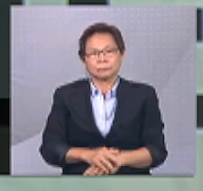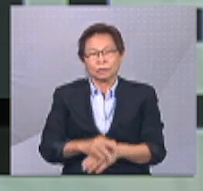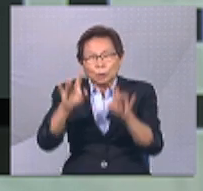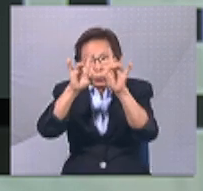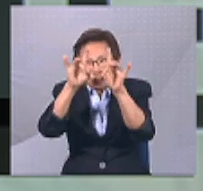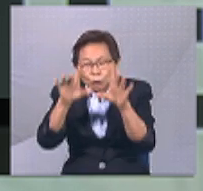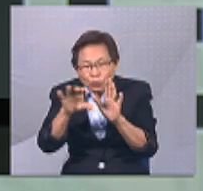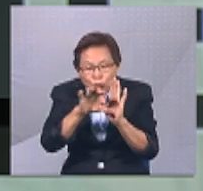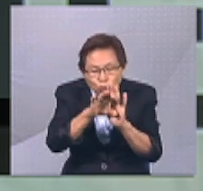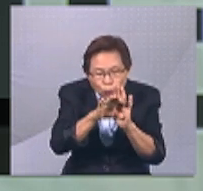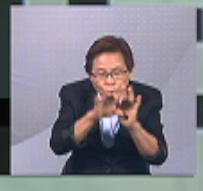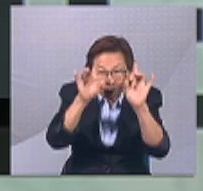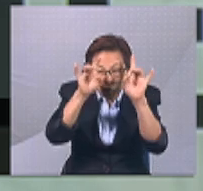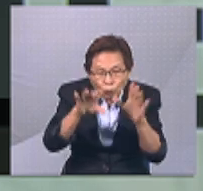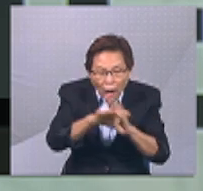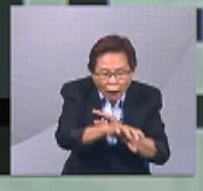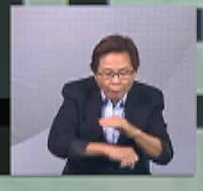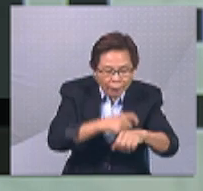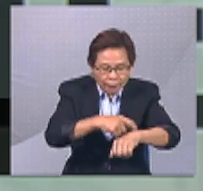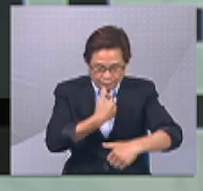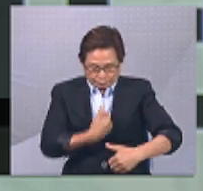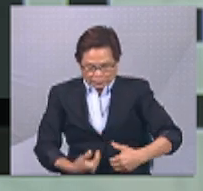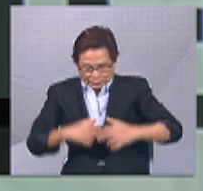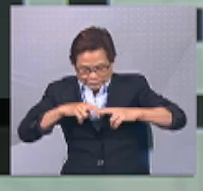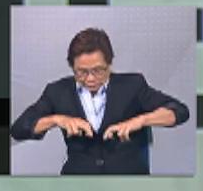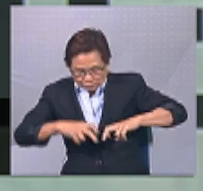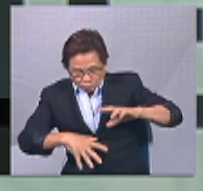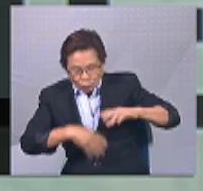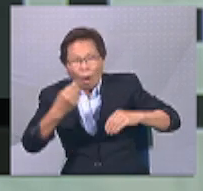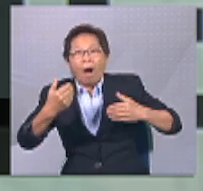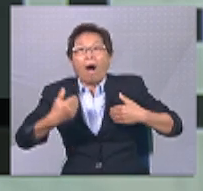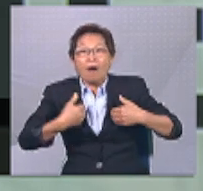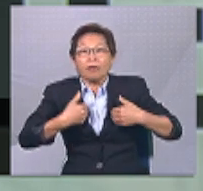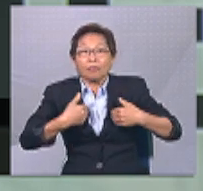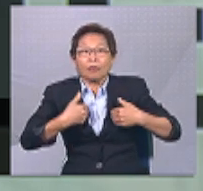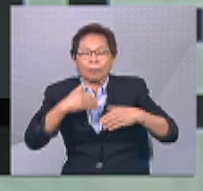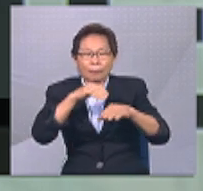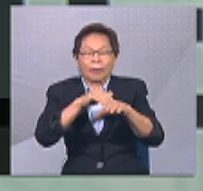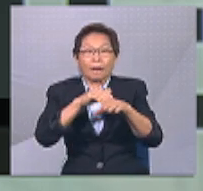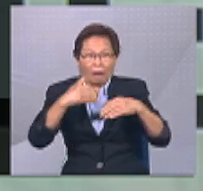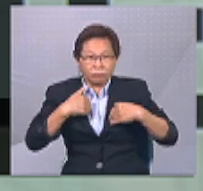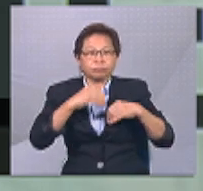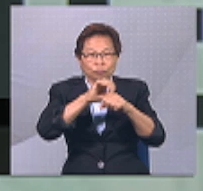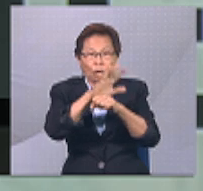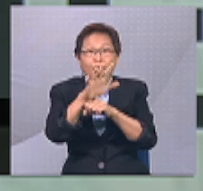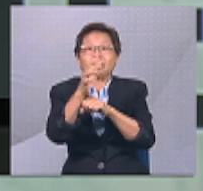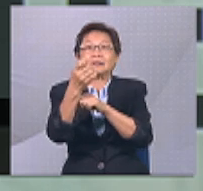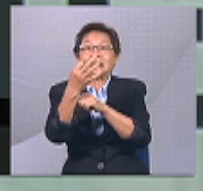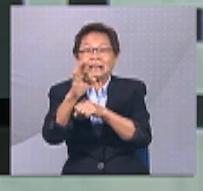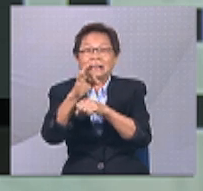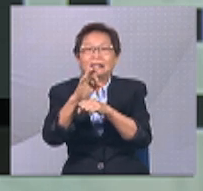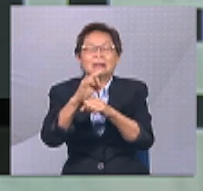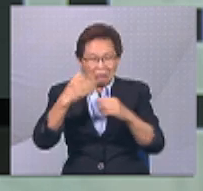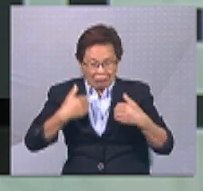sampel COVID-19 yang diambil semasa bedah siasat didapati positif pada 11 April 2020. Kes ini di